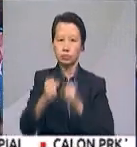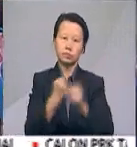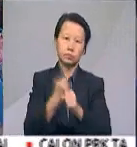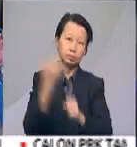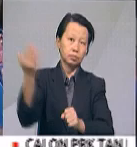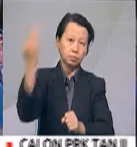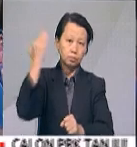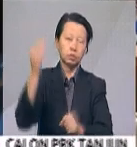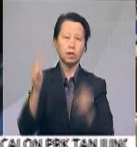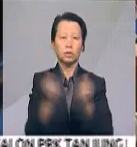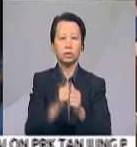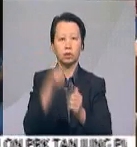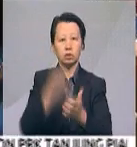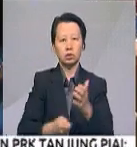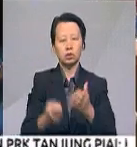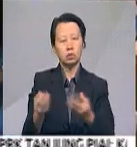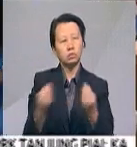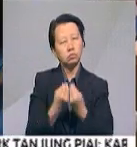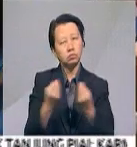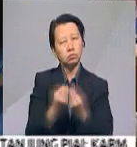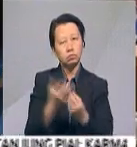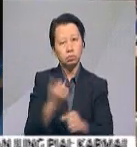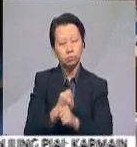lepas dengan nilai dagangan